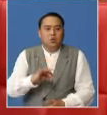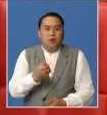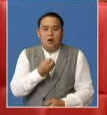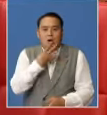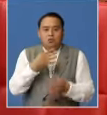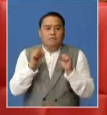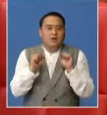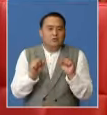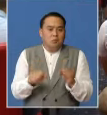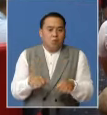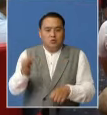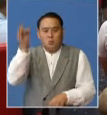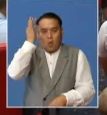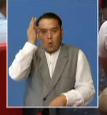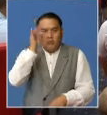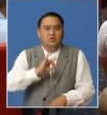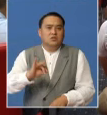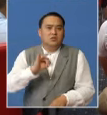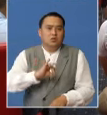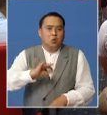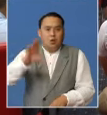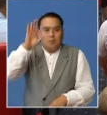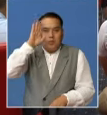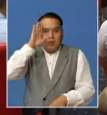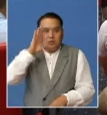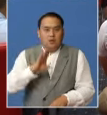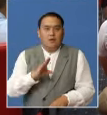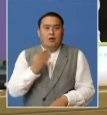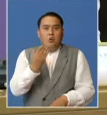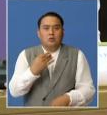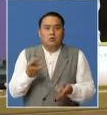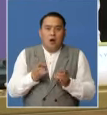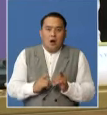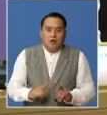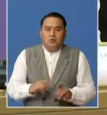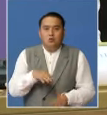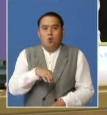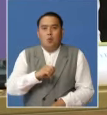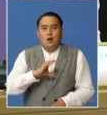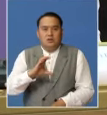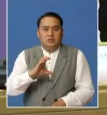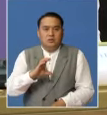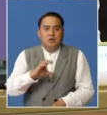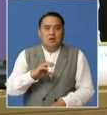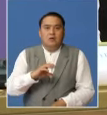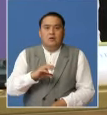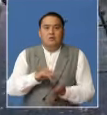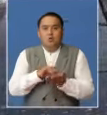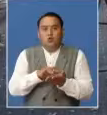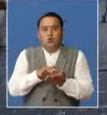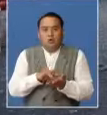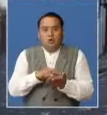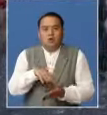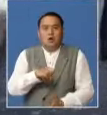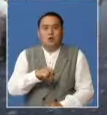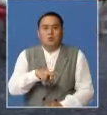хорошая возможность вспомнить историю мальчика по имени Алатау Тамшобулак. Он родился в семье Томаса и Люси во время путешествий у